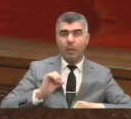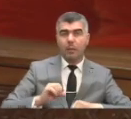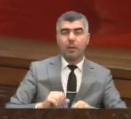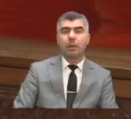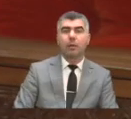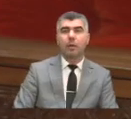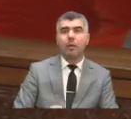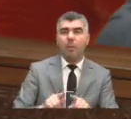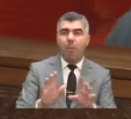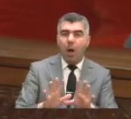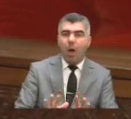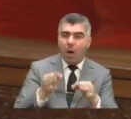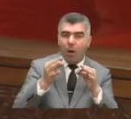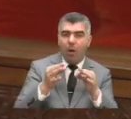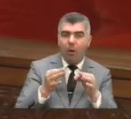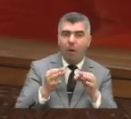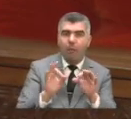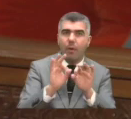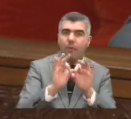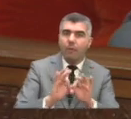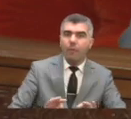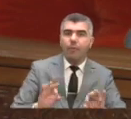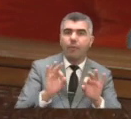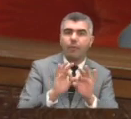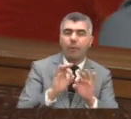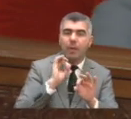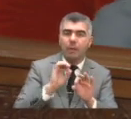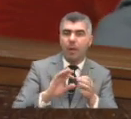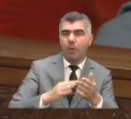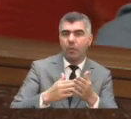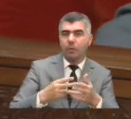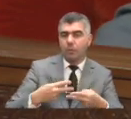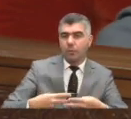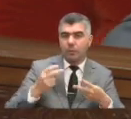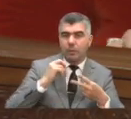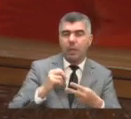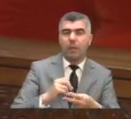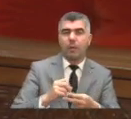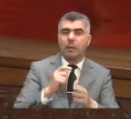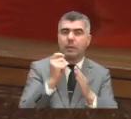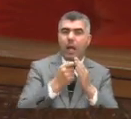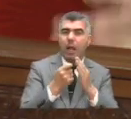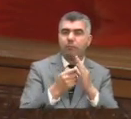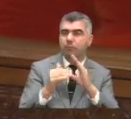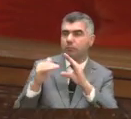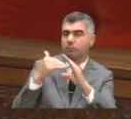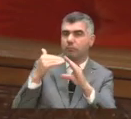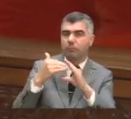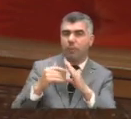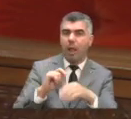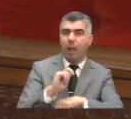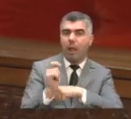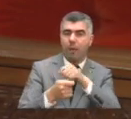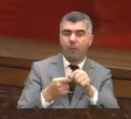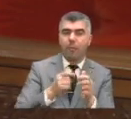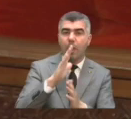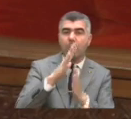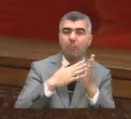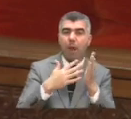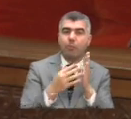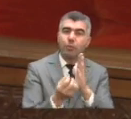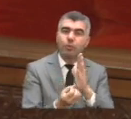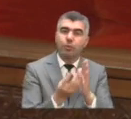ما تحققتش وما وصلناش لذاك الطموح ديالنا في التجاوب مع الطلب ديال العالم القروي. وداك الشيء علاش هذا البرنامج